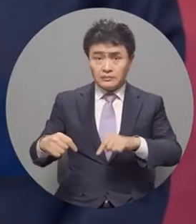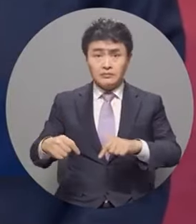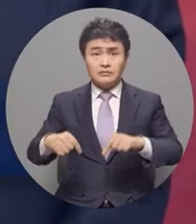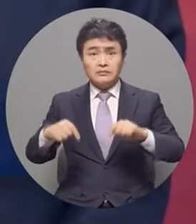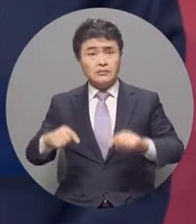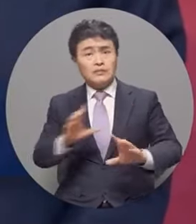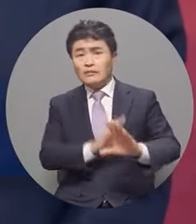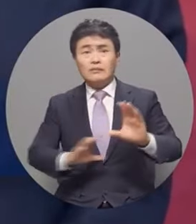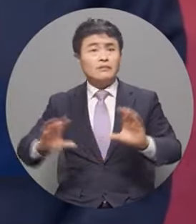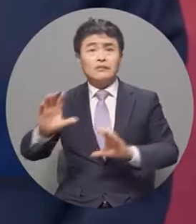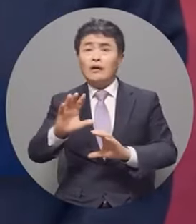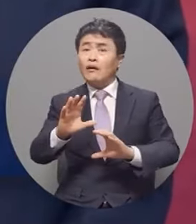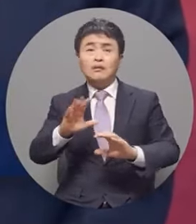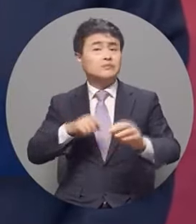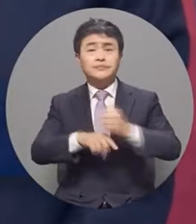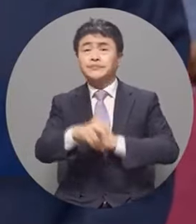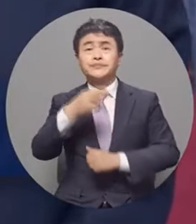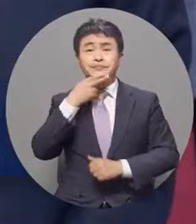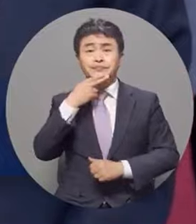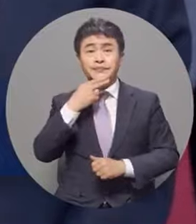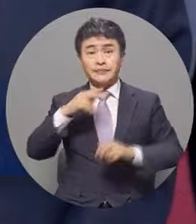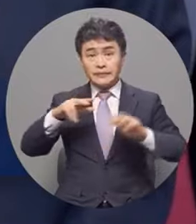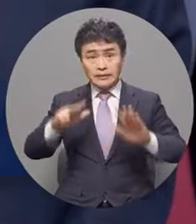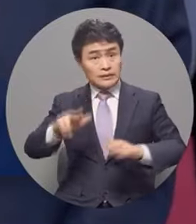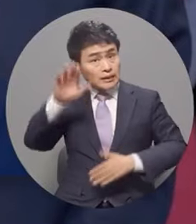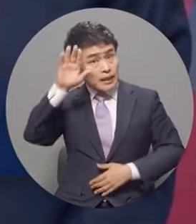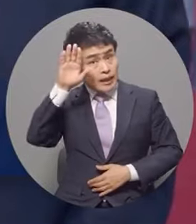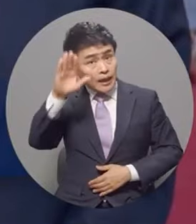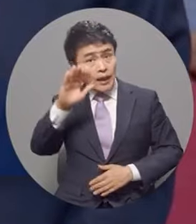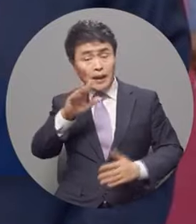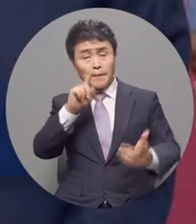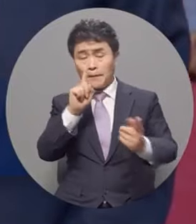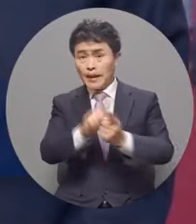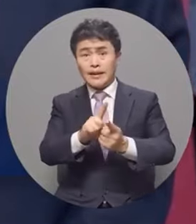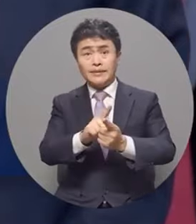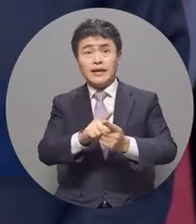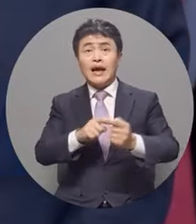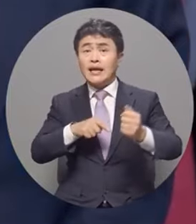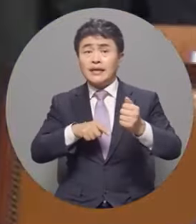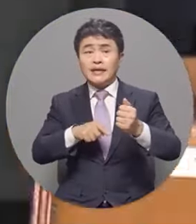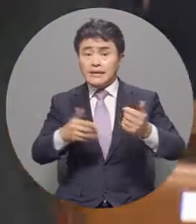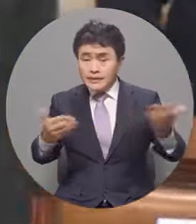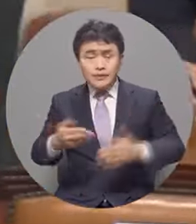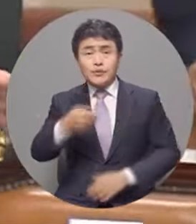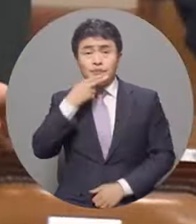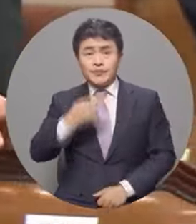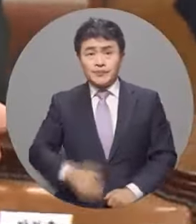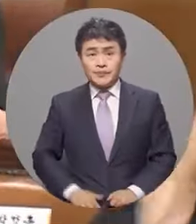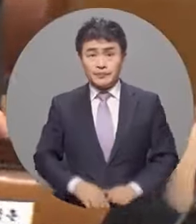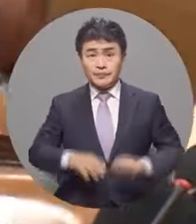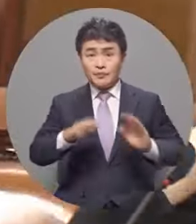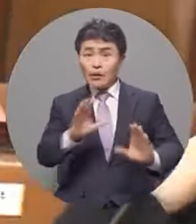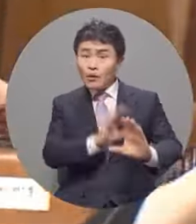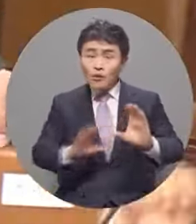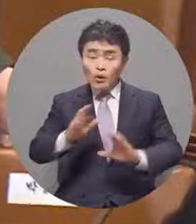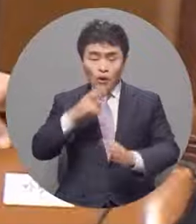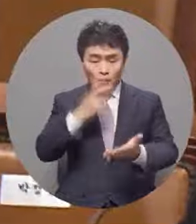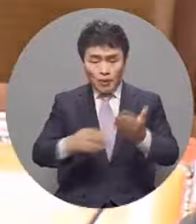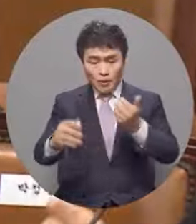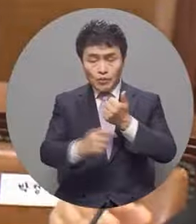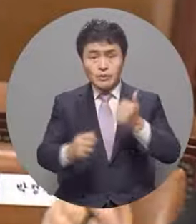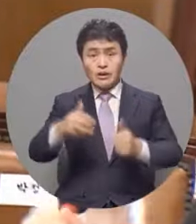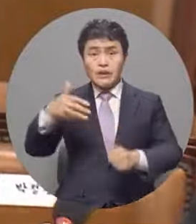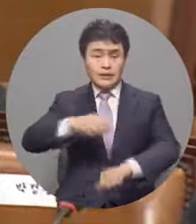더 이상 무의미하다고 생각합니다. 이제는 앞으로 만날 일도 없습니다. 나아가 법사위의